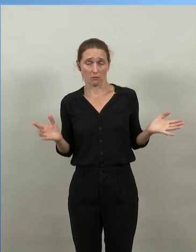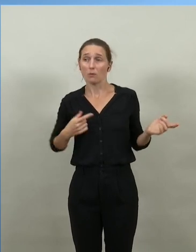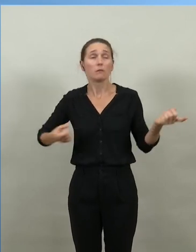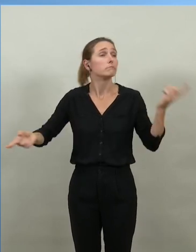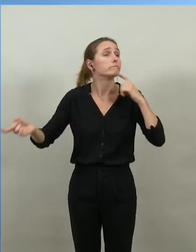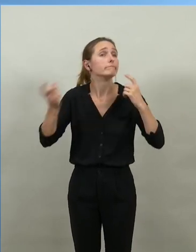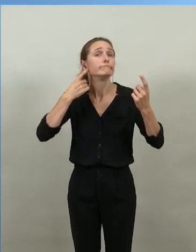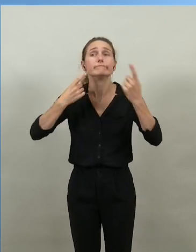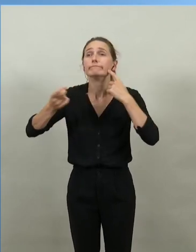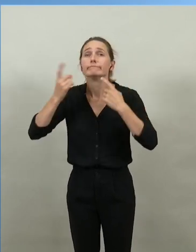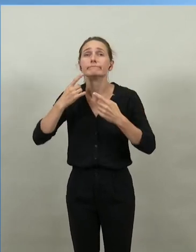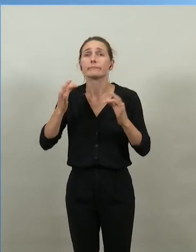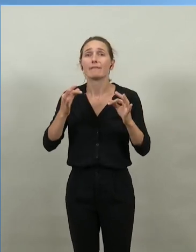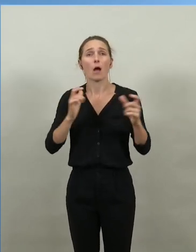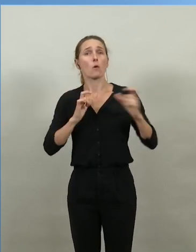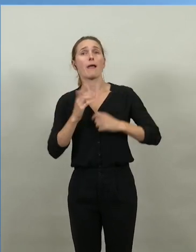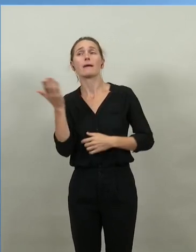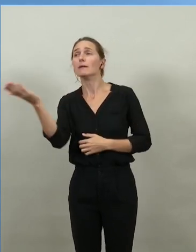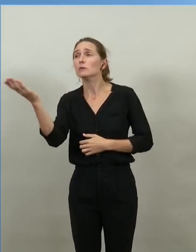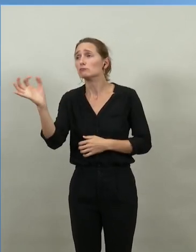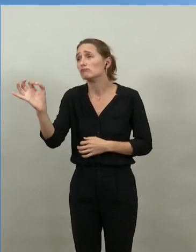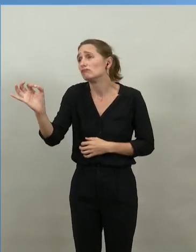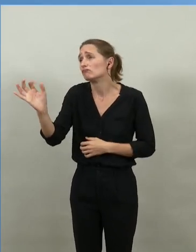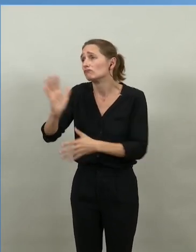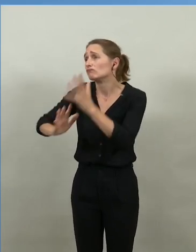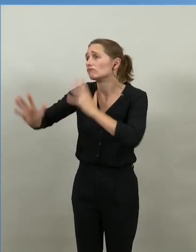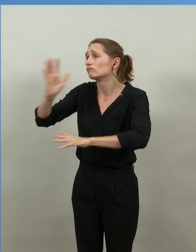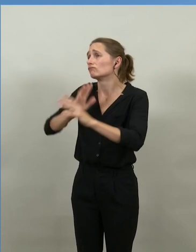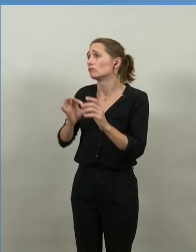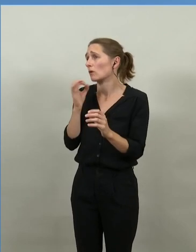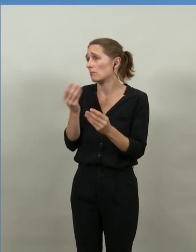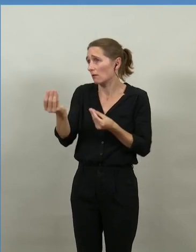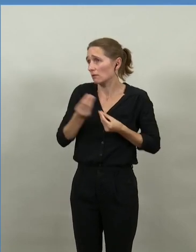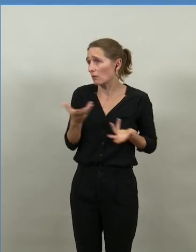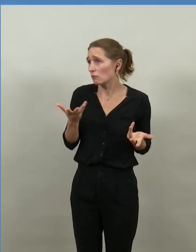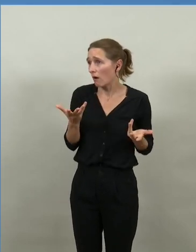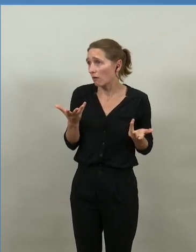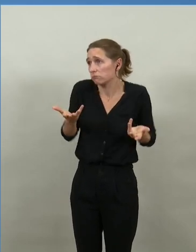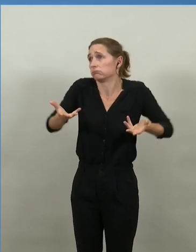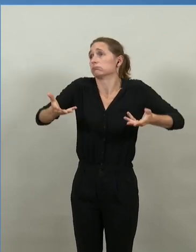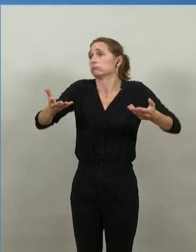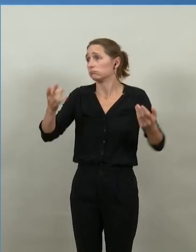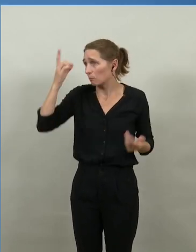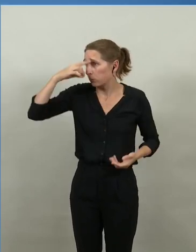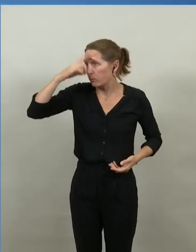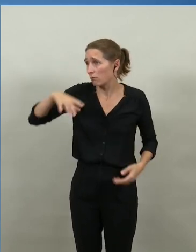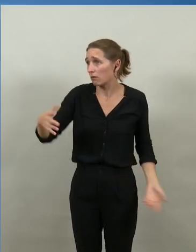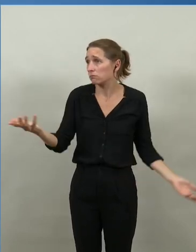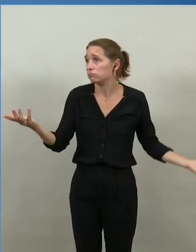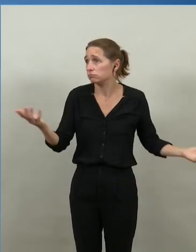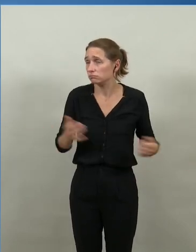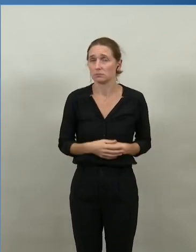aujourd'hui de notre collègue oui d'accord mais ça avancera à quoi j'aimerais bien savoir donc la